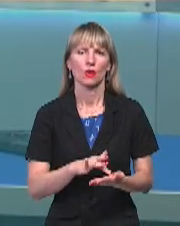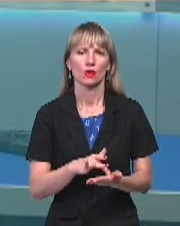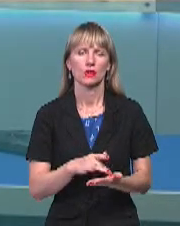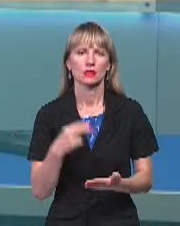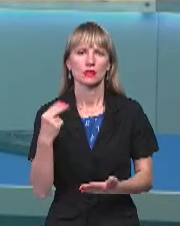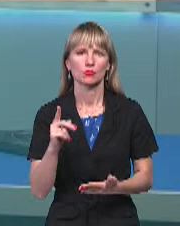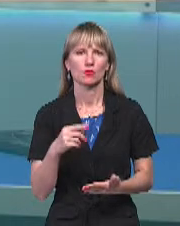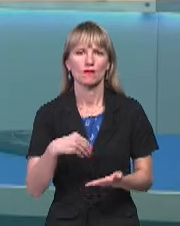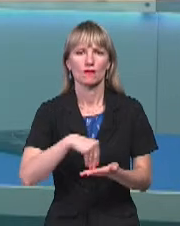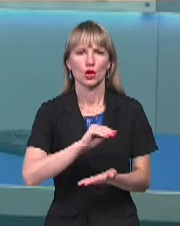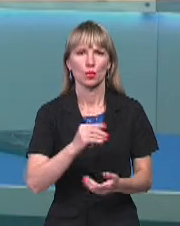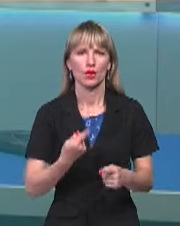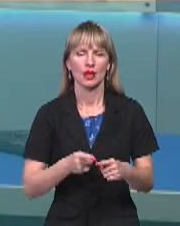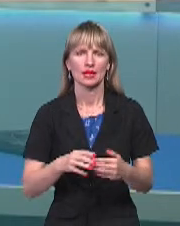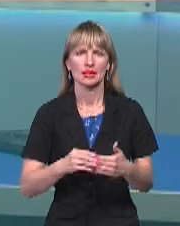ділянки.